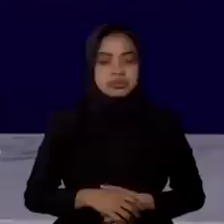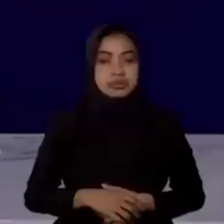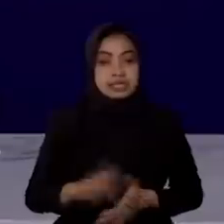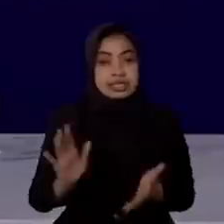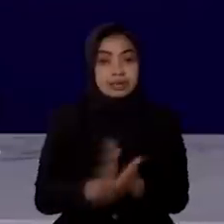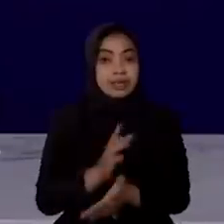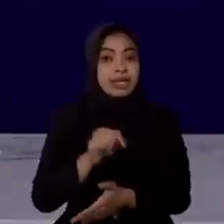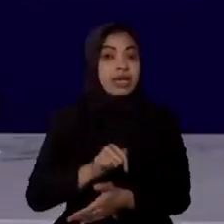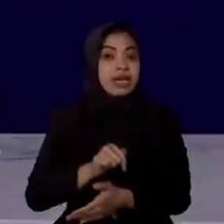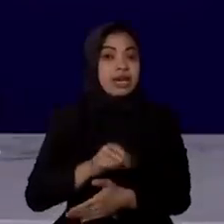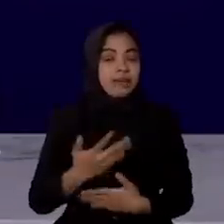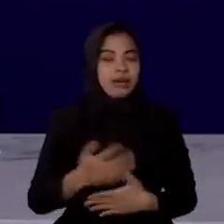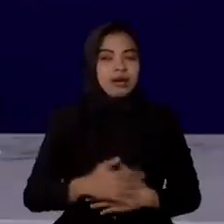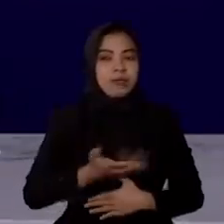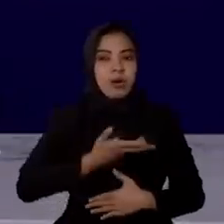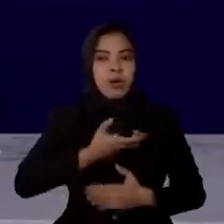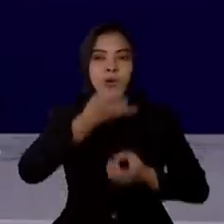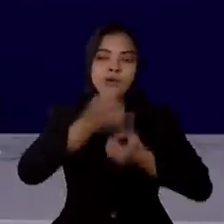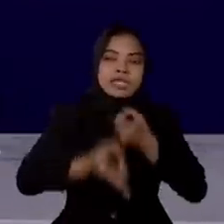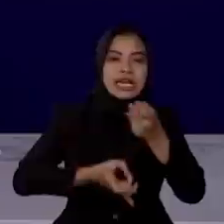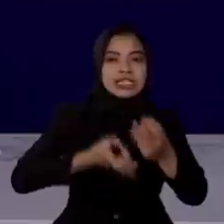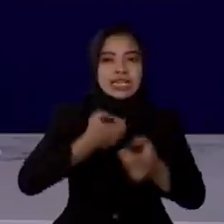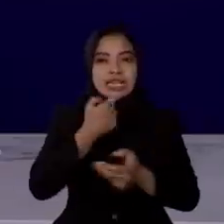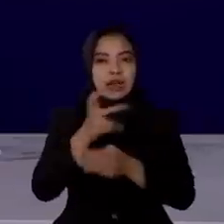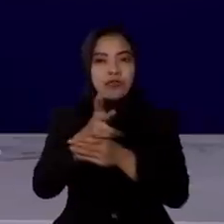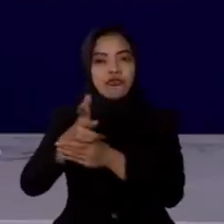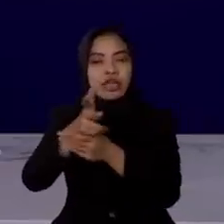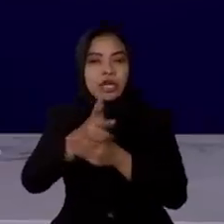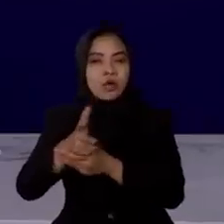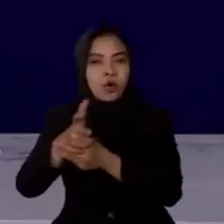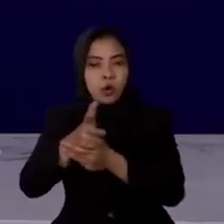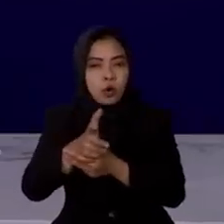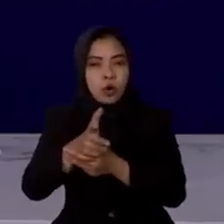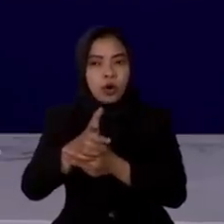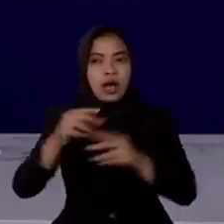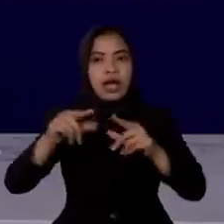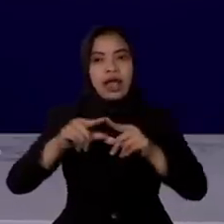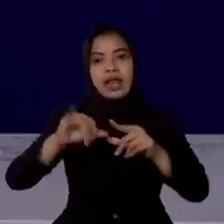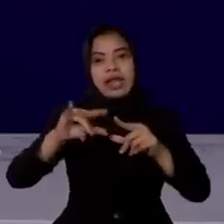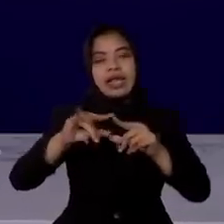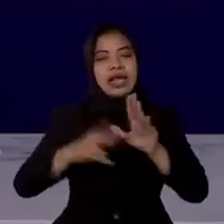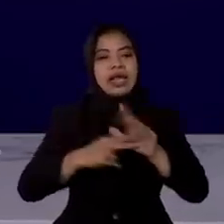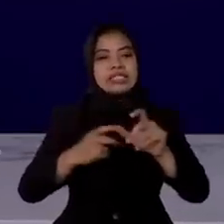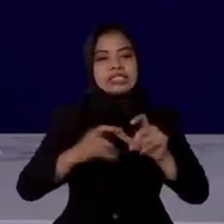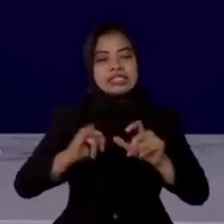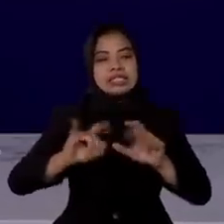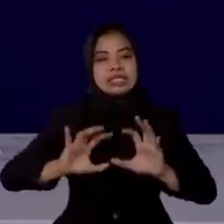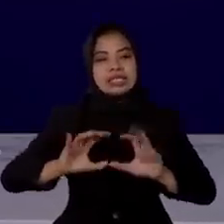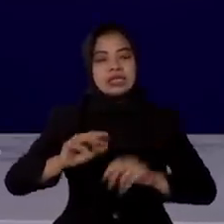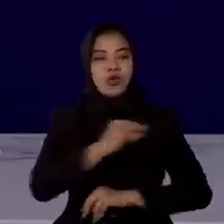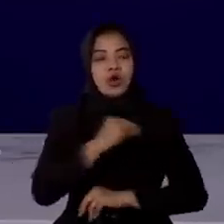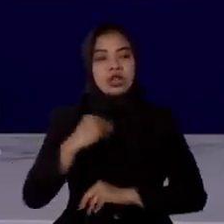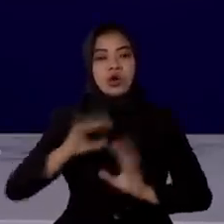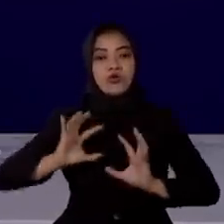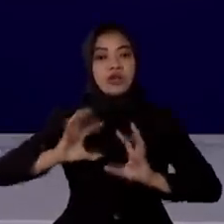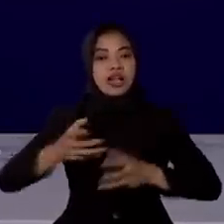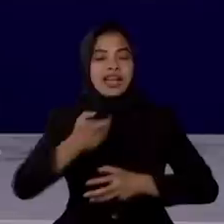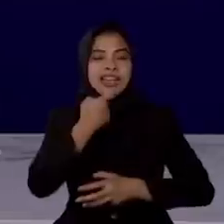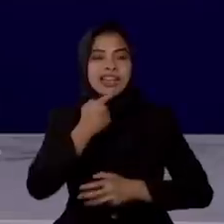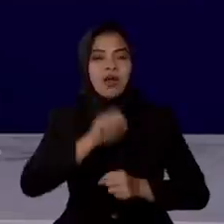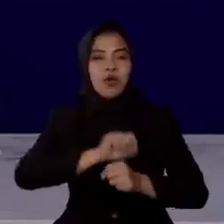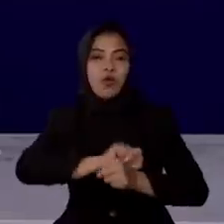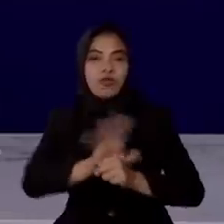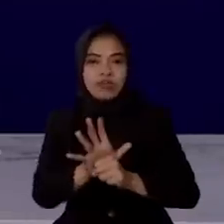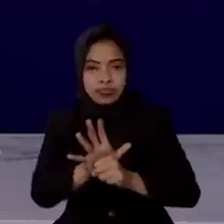juga ingin melakukan klarifikasi terhadap video pernyataan Aliansi Dokter Dunia tentang